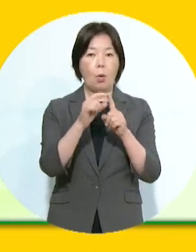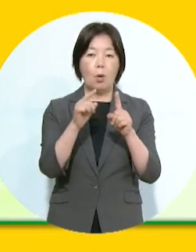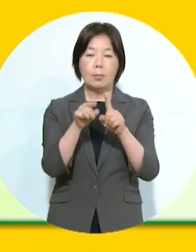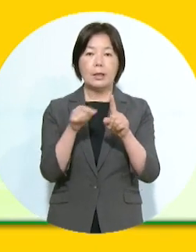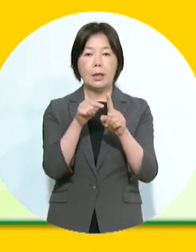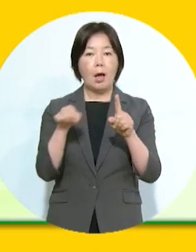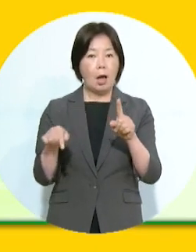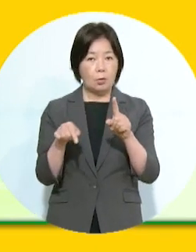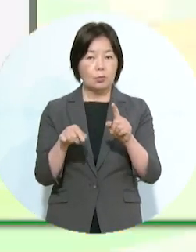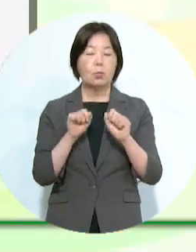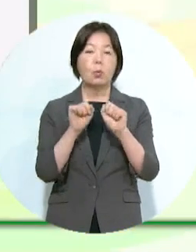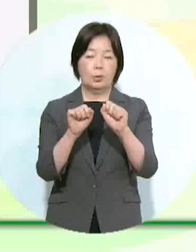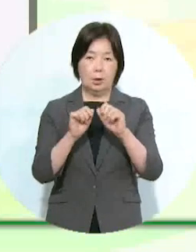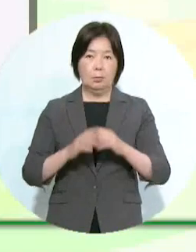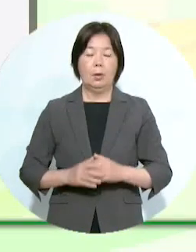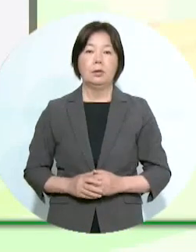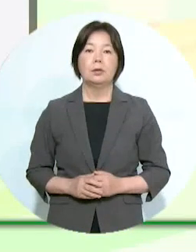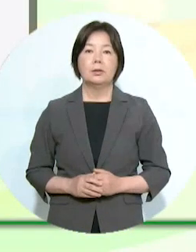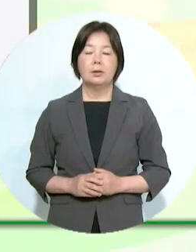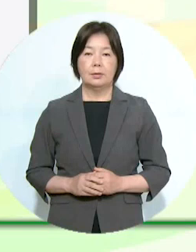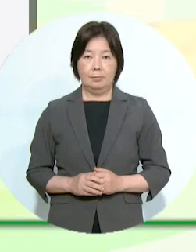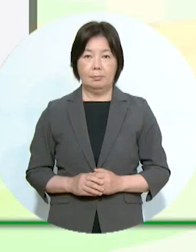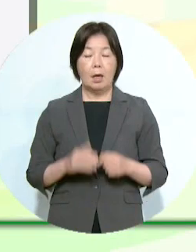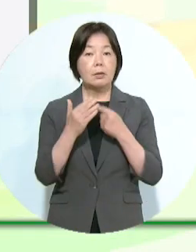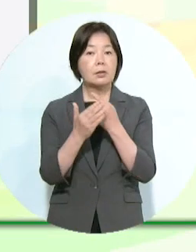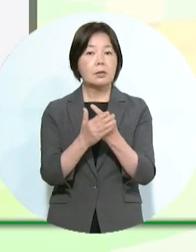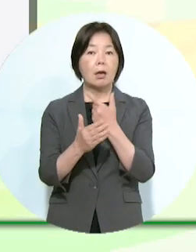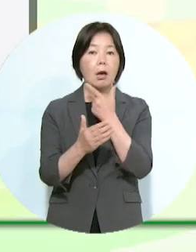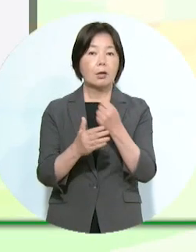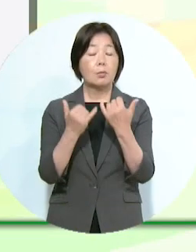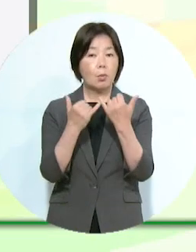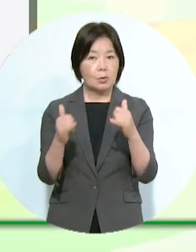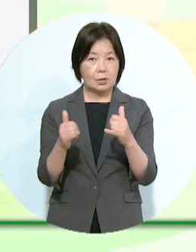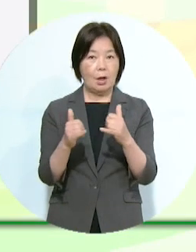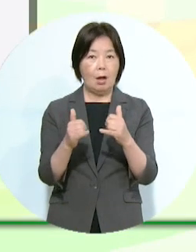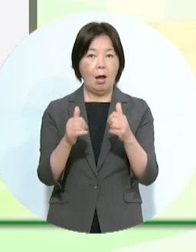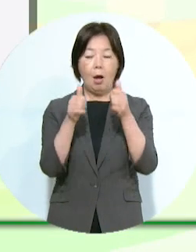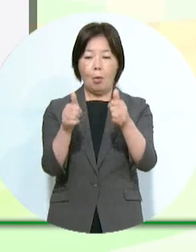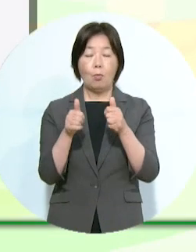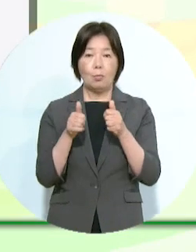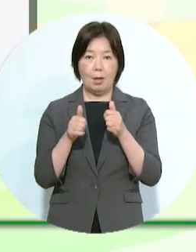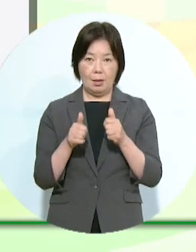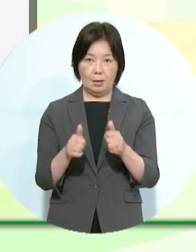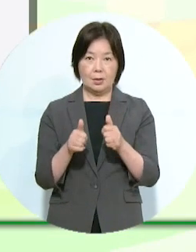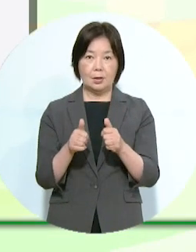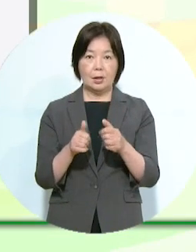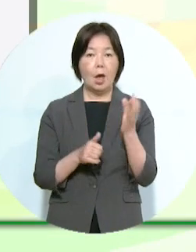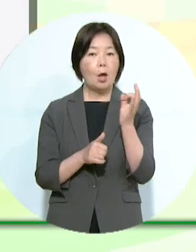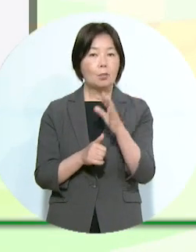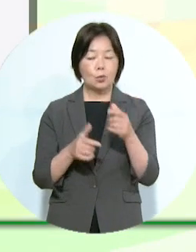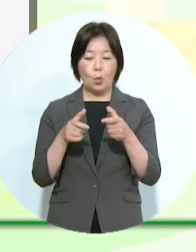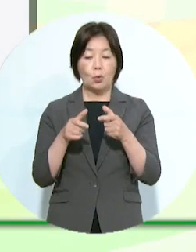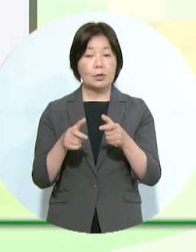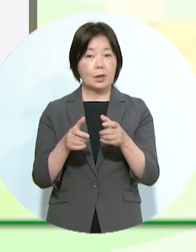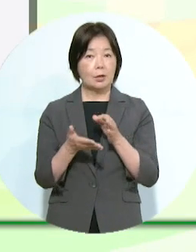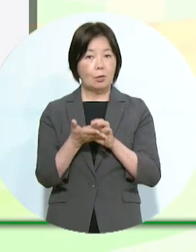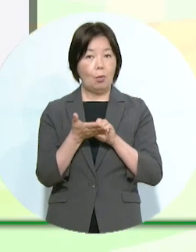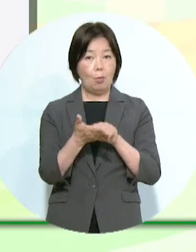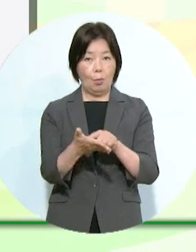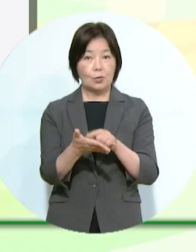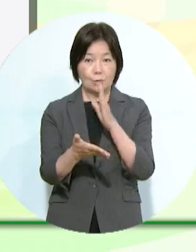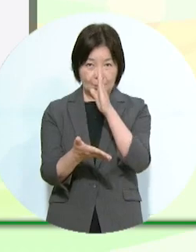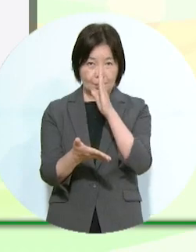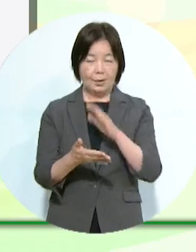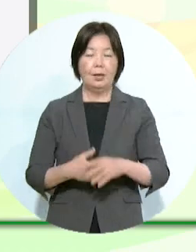が行われます。参加を希望する人はホームページから無料のチケットをお申し込みください